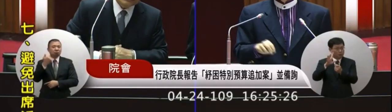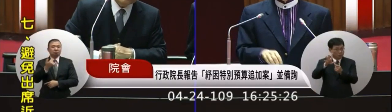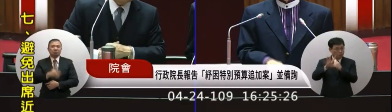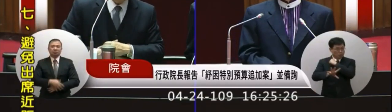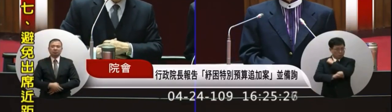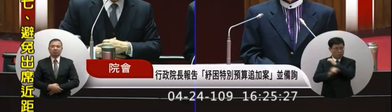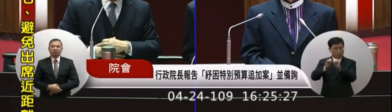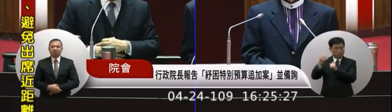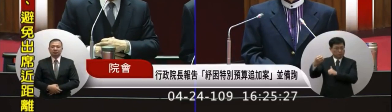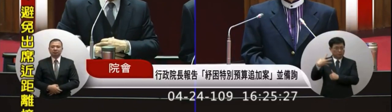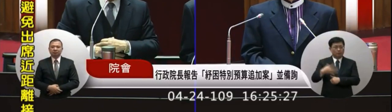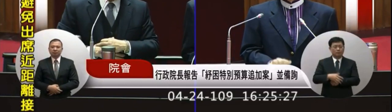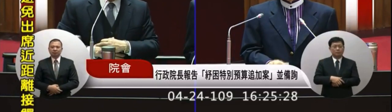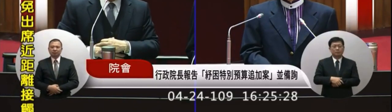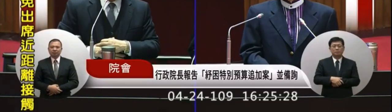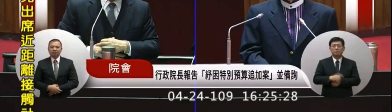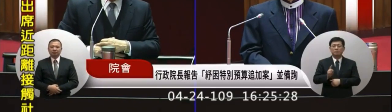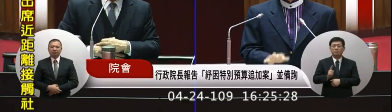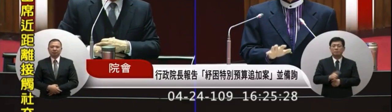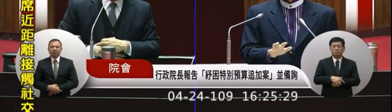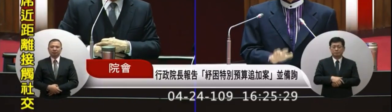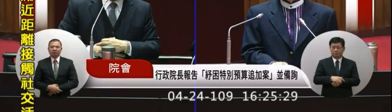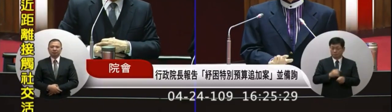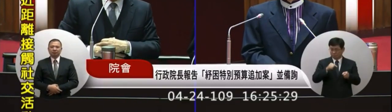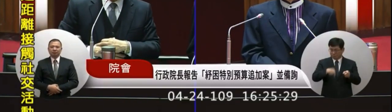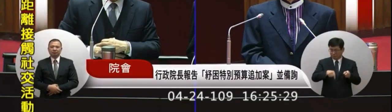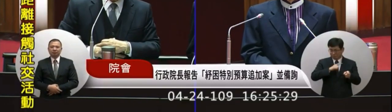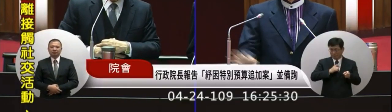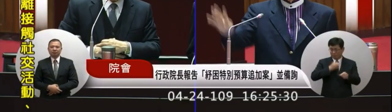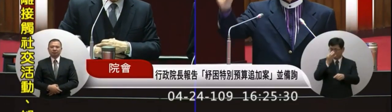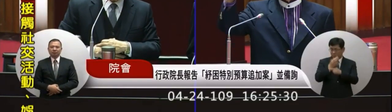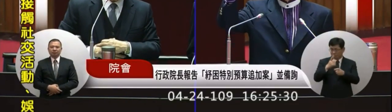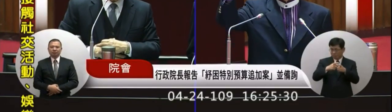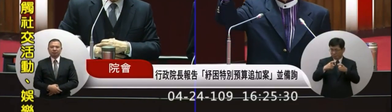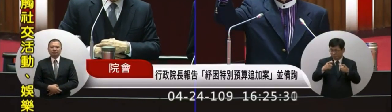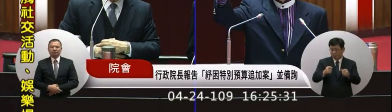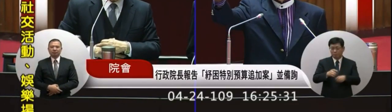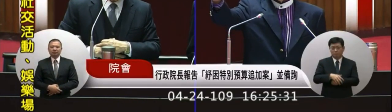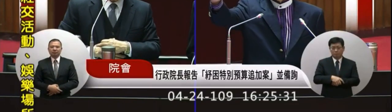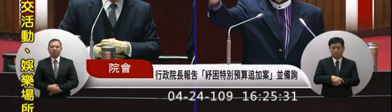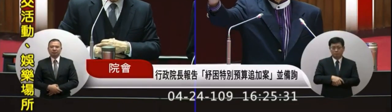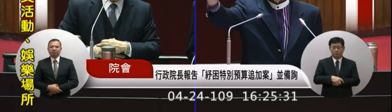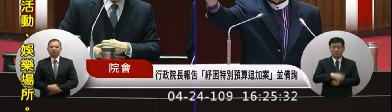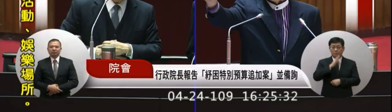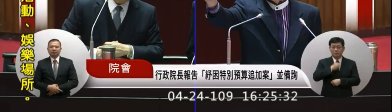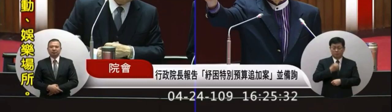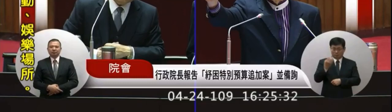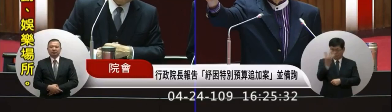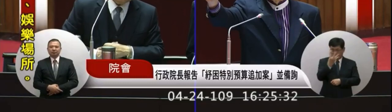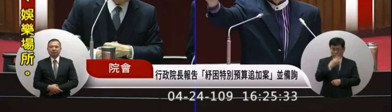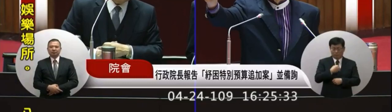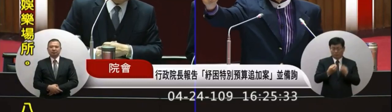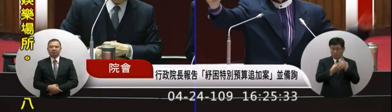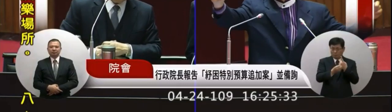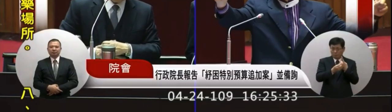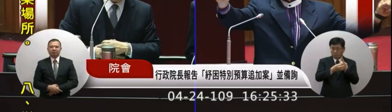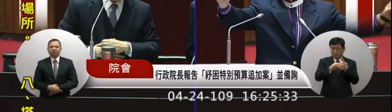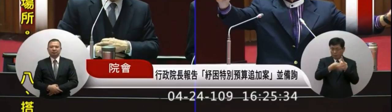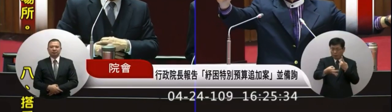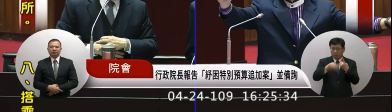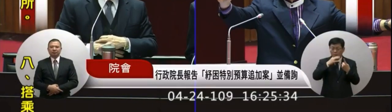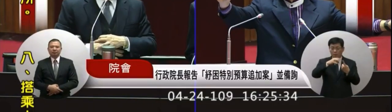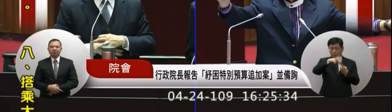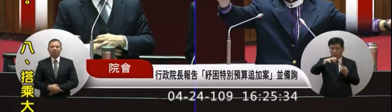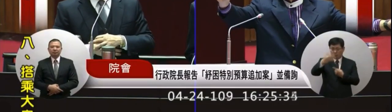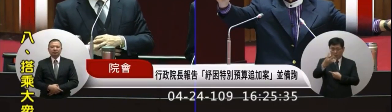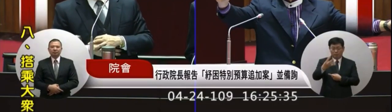基层跟我建议，说啊，你这个酷碰券，四个电子支付平台 ，plus 一